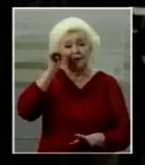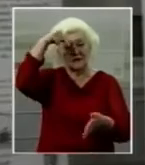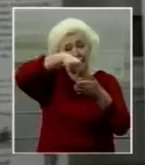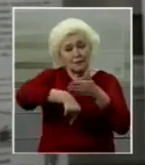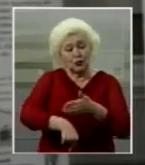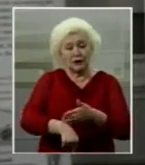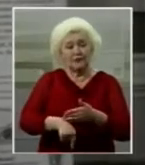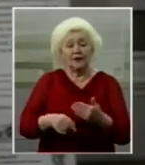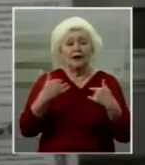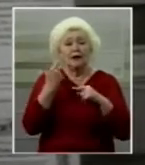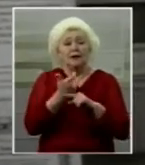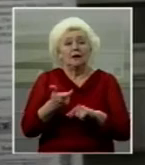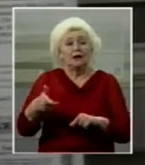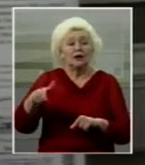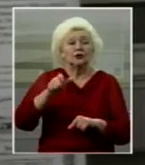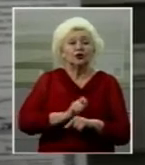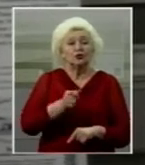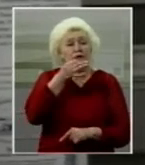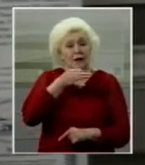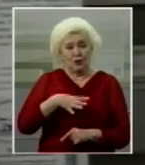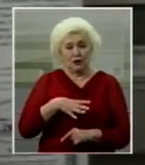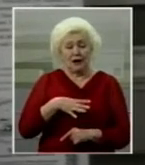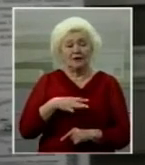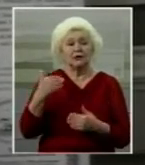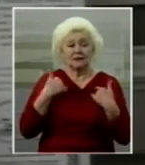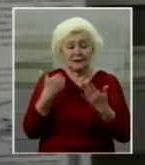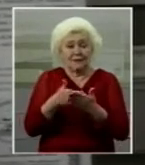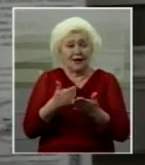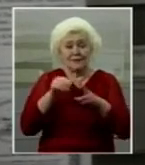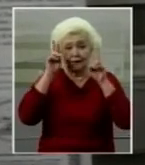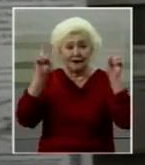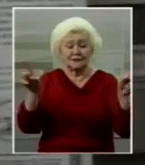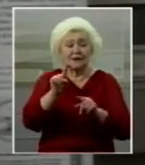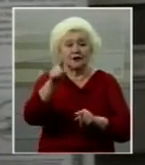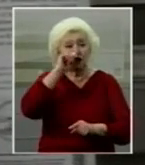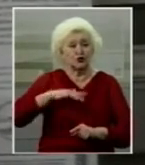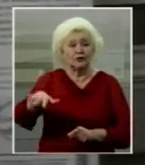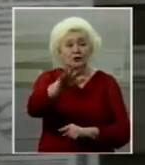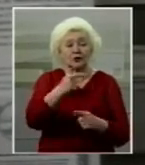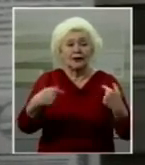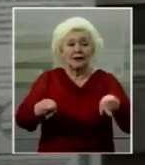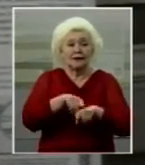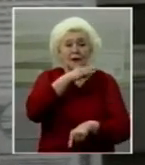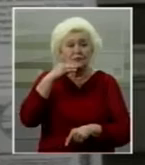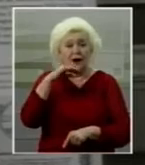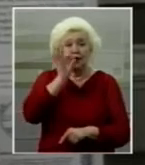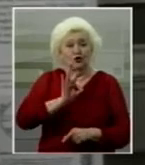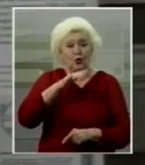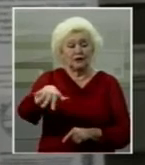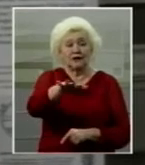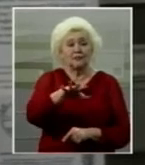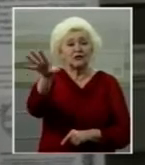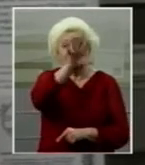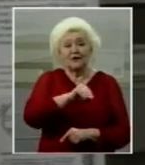корінням. Мені дуже сподобалося. Я навіть не знала, що в Україні так багато німців, і ми весь